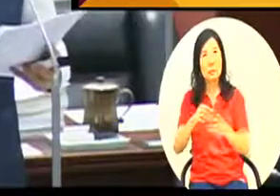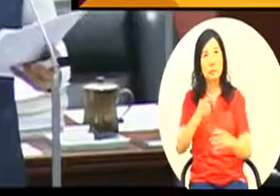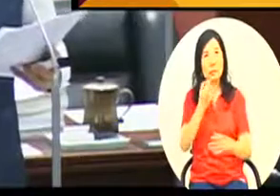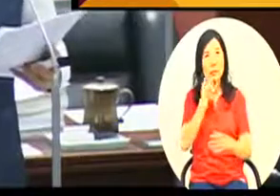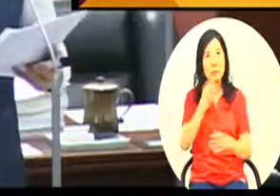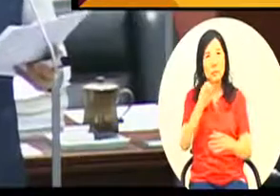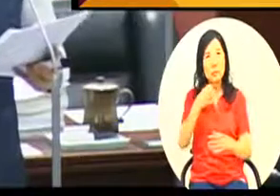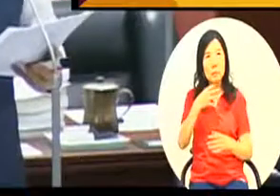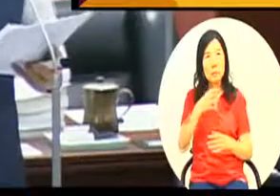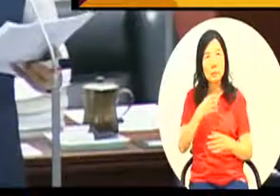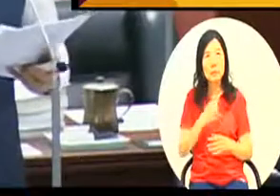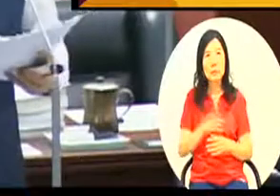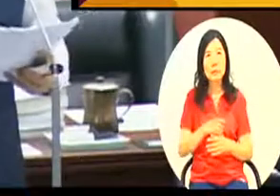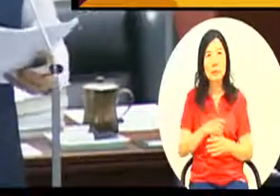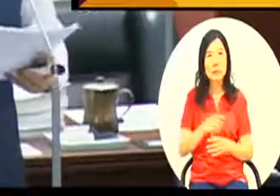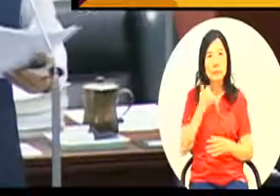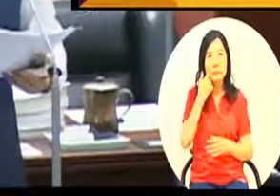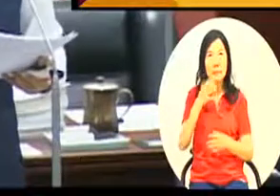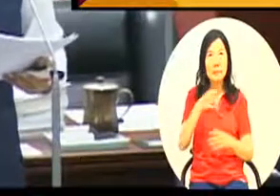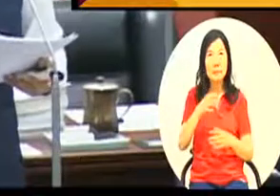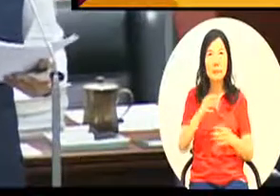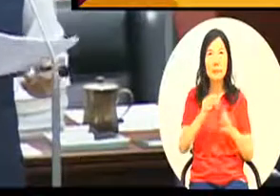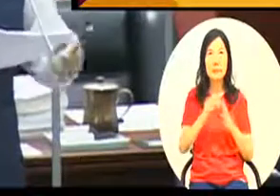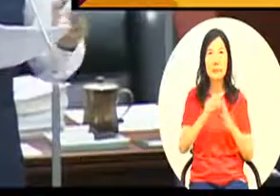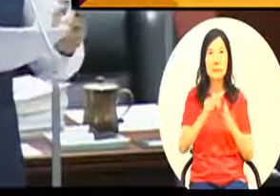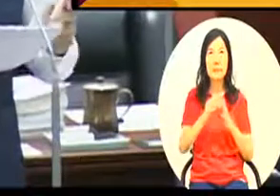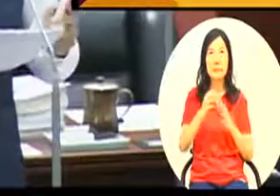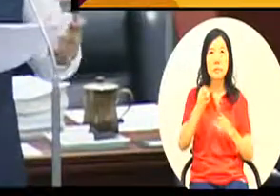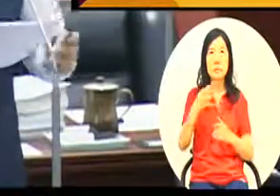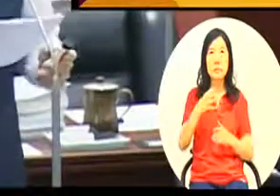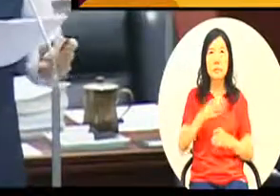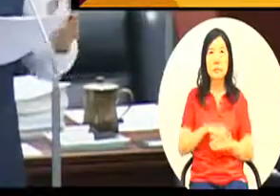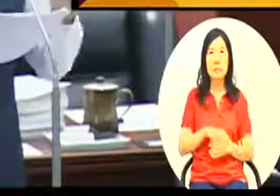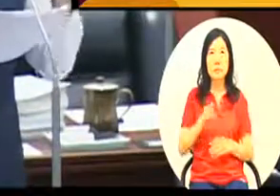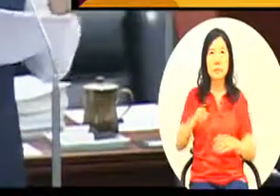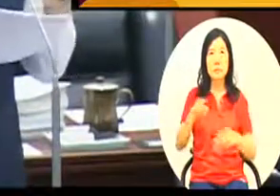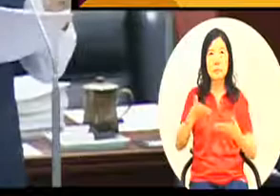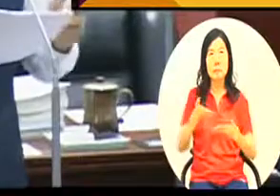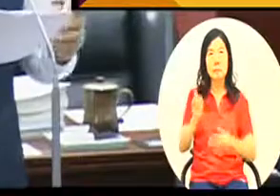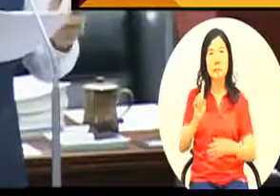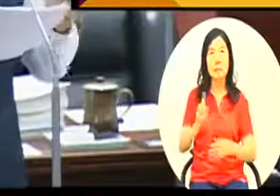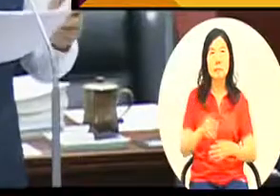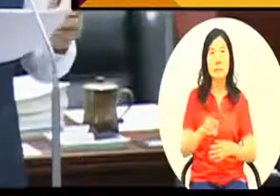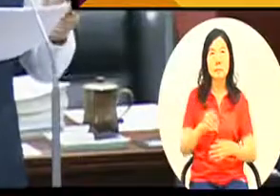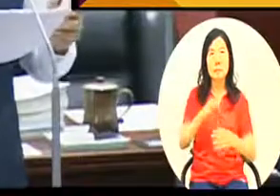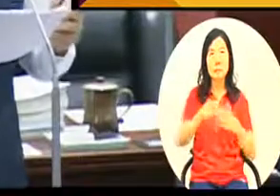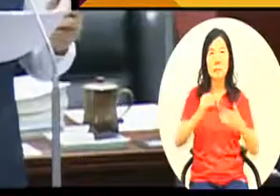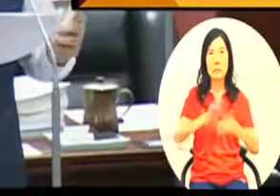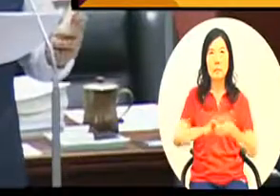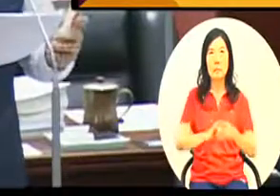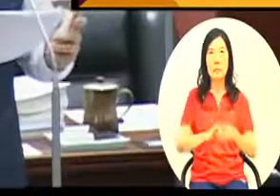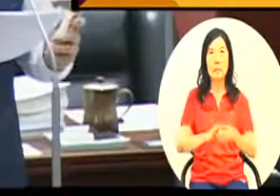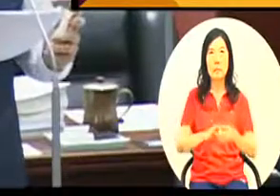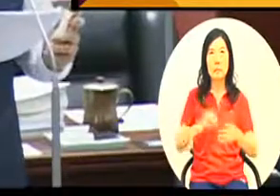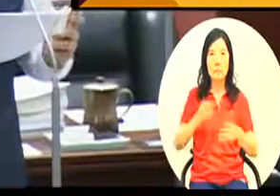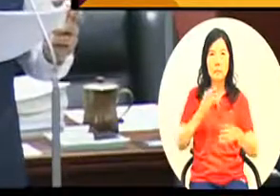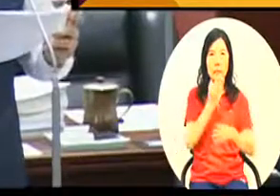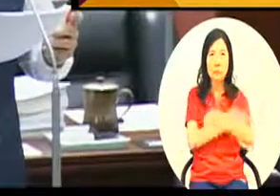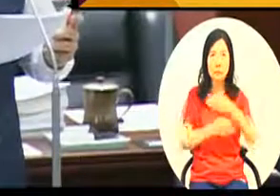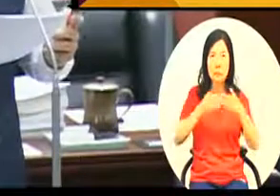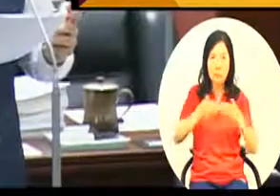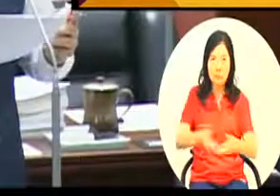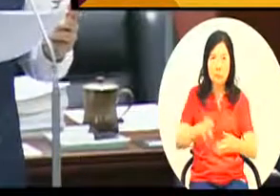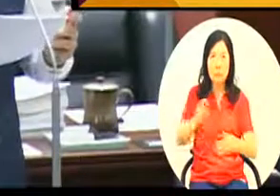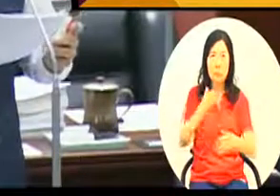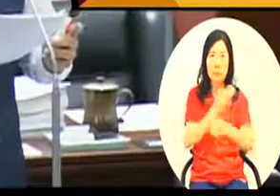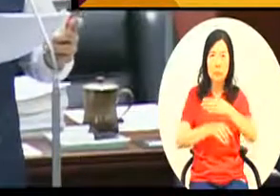看姚局长或者是局长帮我解答这个问题是什么？有规定是重度以上身心障碍人员搭